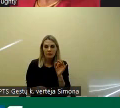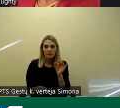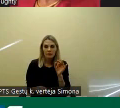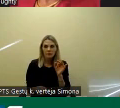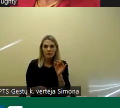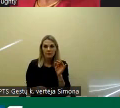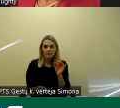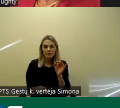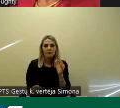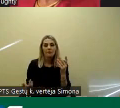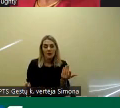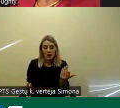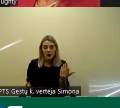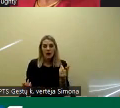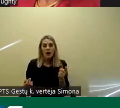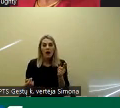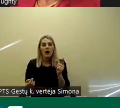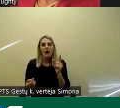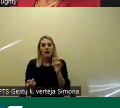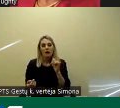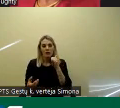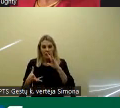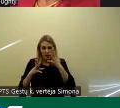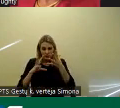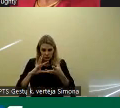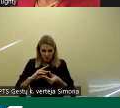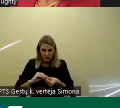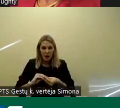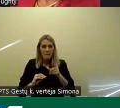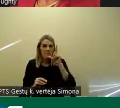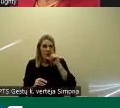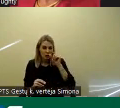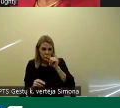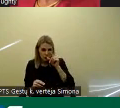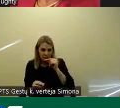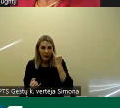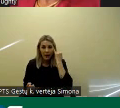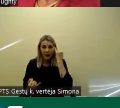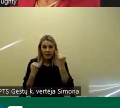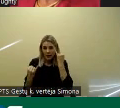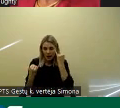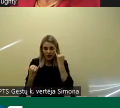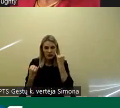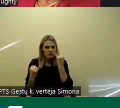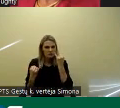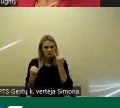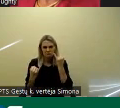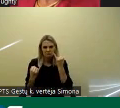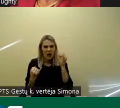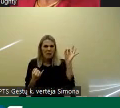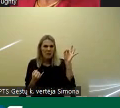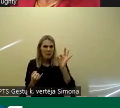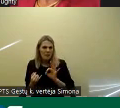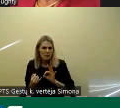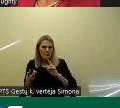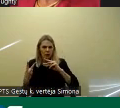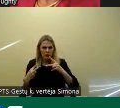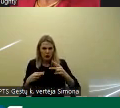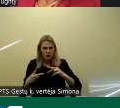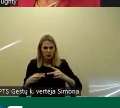pažinimo rezultatai, sampratos, teorijos, idėjos, jos nuolat keičiasi. Ir tai, aišku,